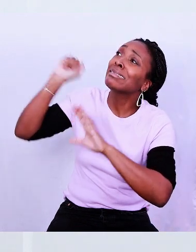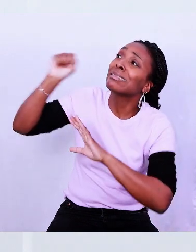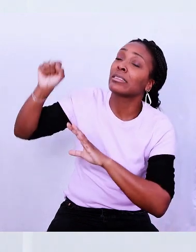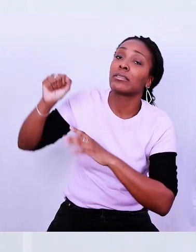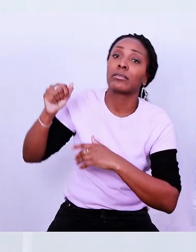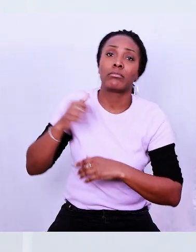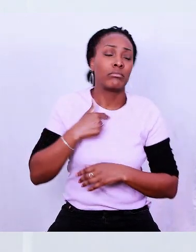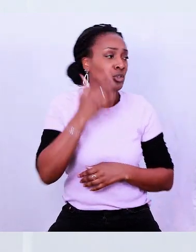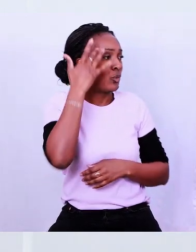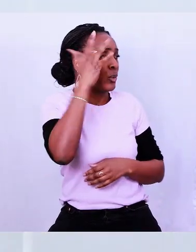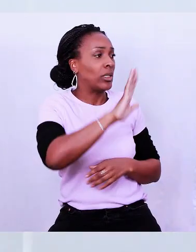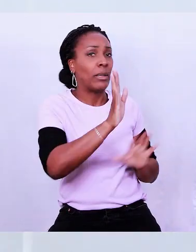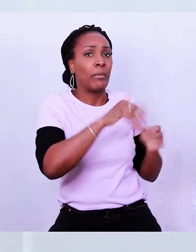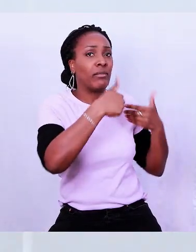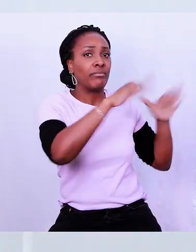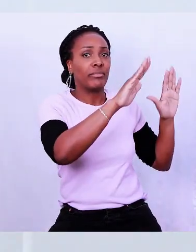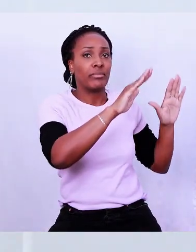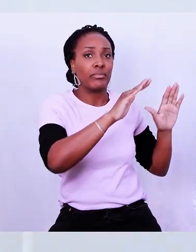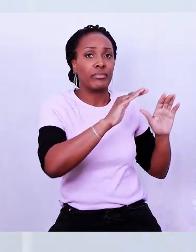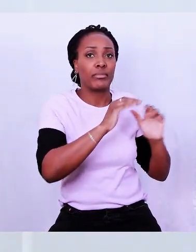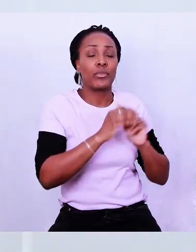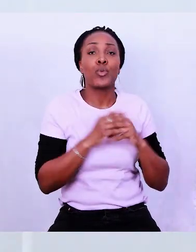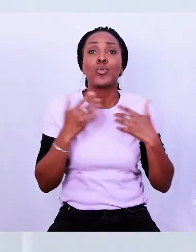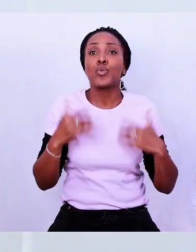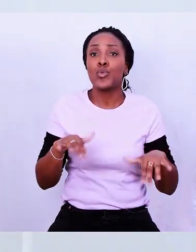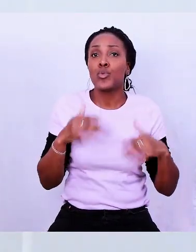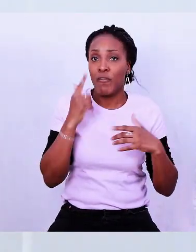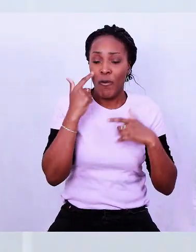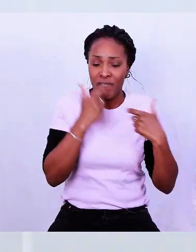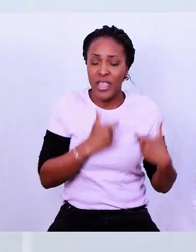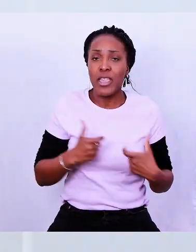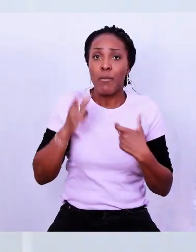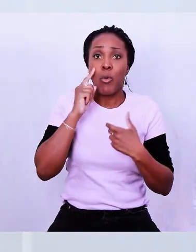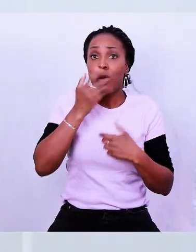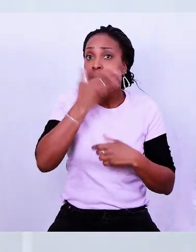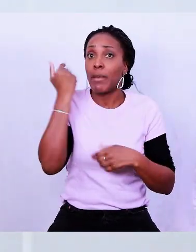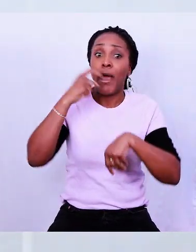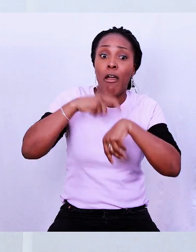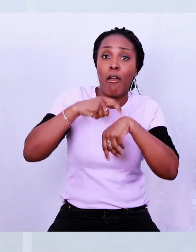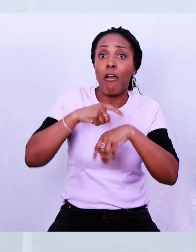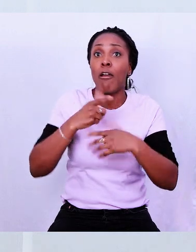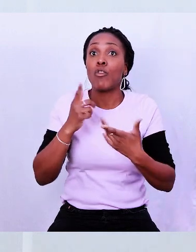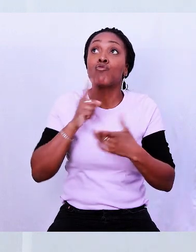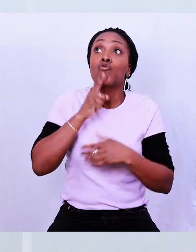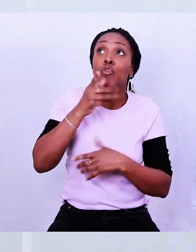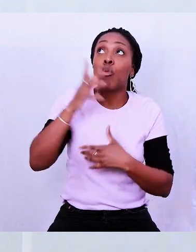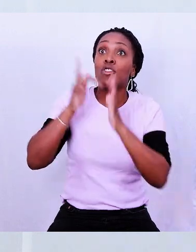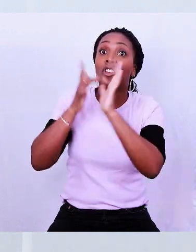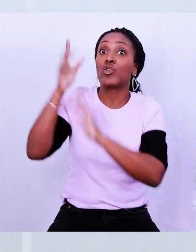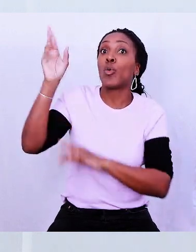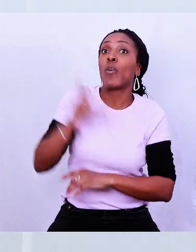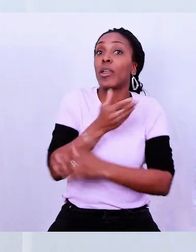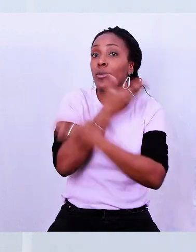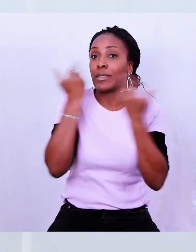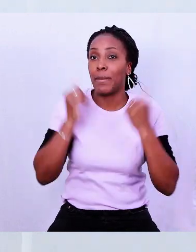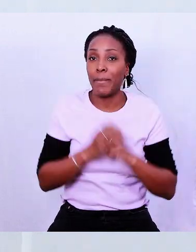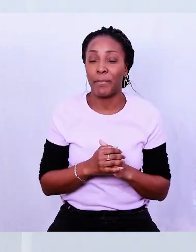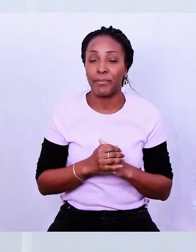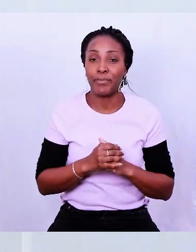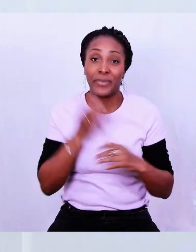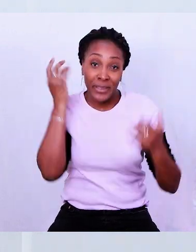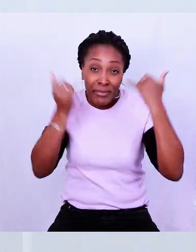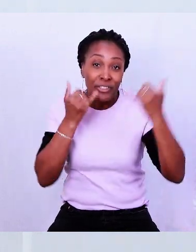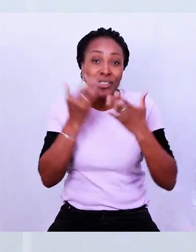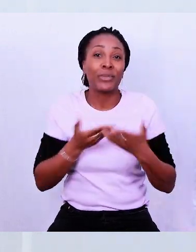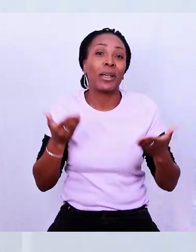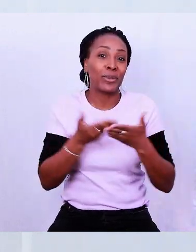ni l'heure. Amen. » Jésus-Christ est celui qui enseigne ses disciples, et autour de lui, il faut s'imaginer quand même la scène. Autour